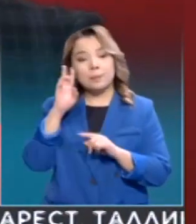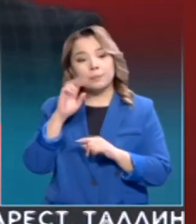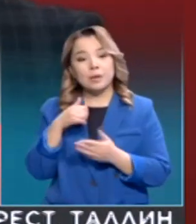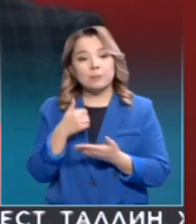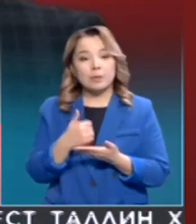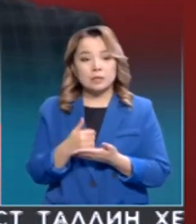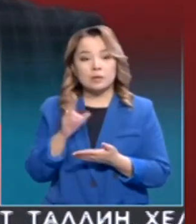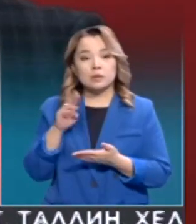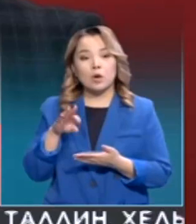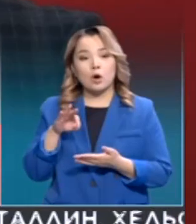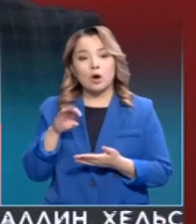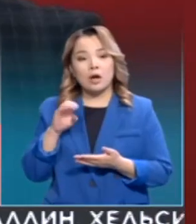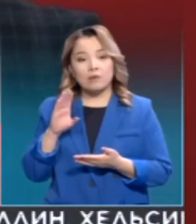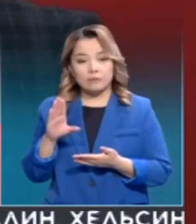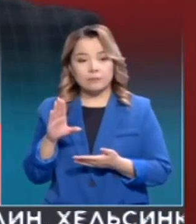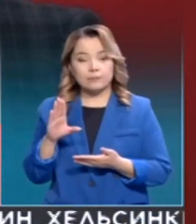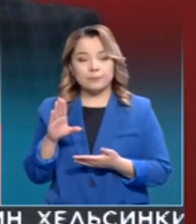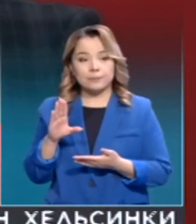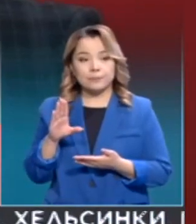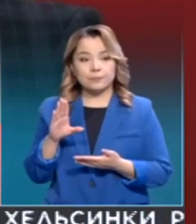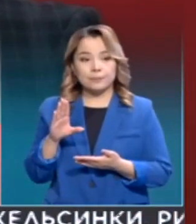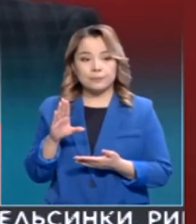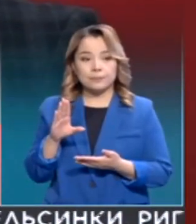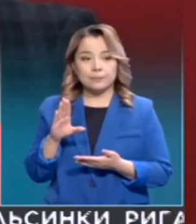мемлекеттің басшысы Қасым Жомарт Кемелұлы Тоқаев